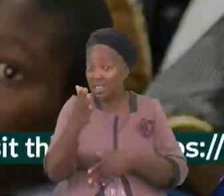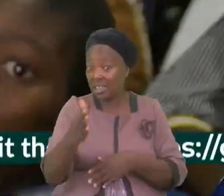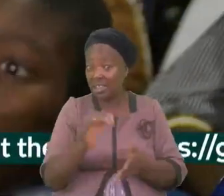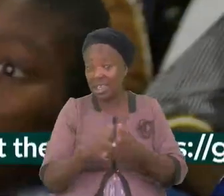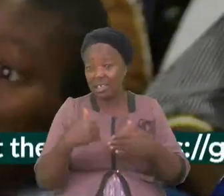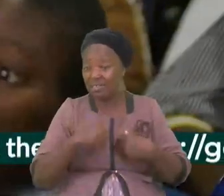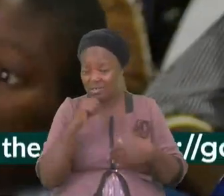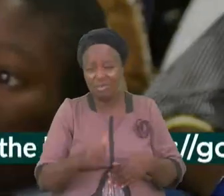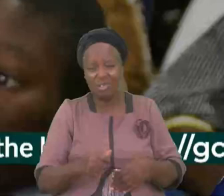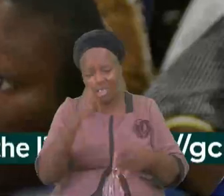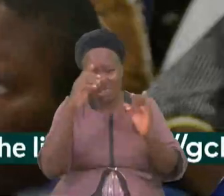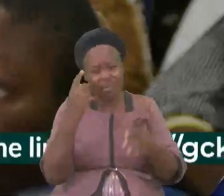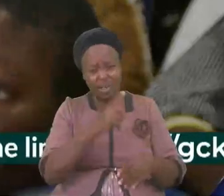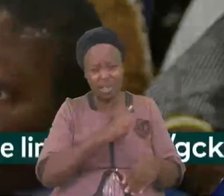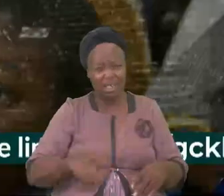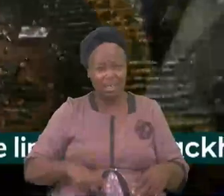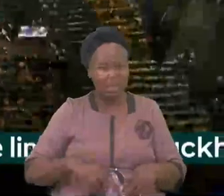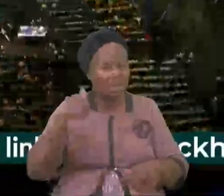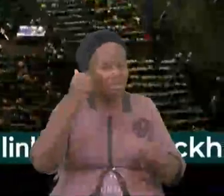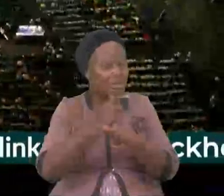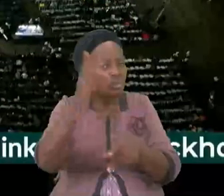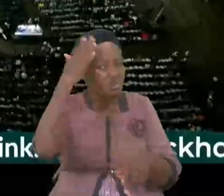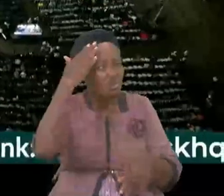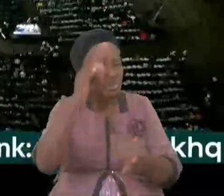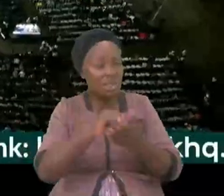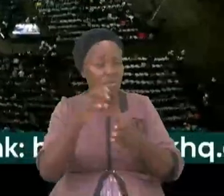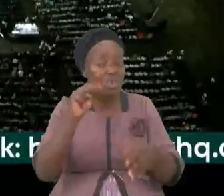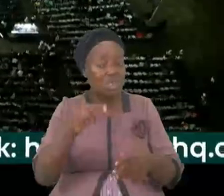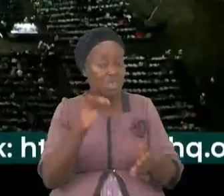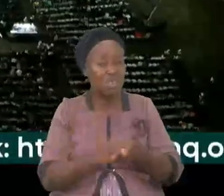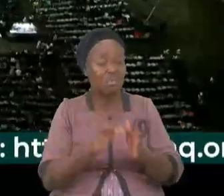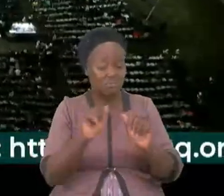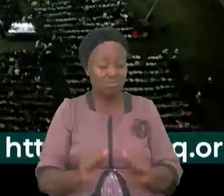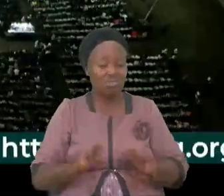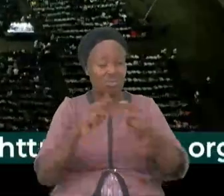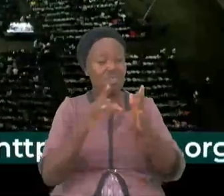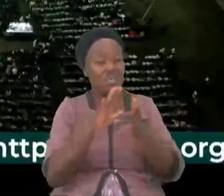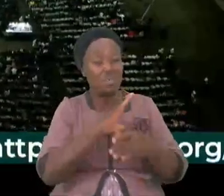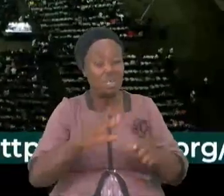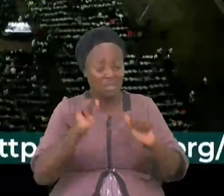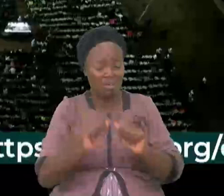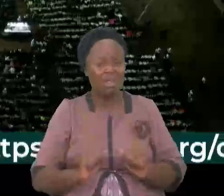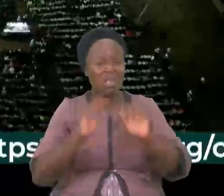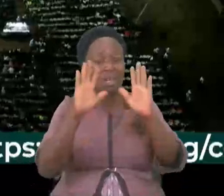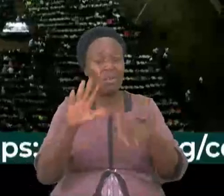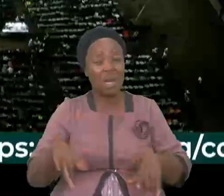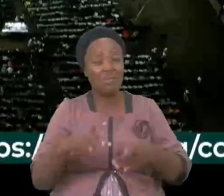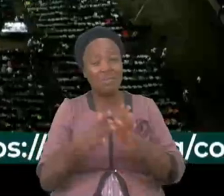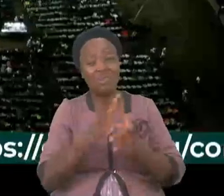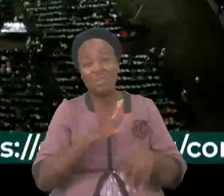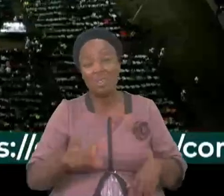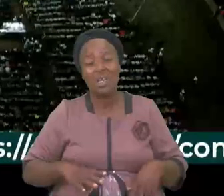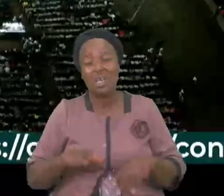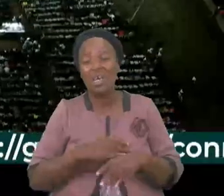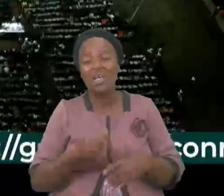Et personne, tout le monde veut des transformations. Commence à prier alors.